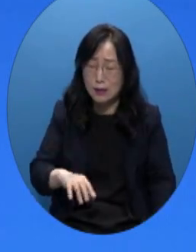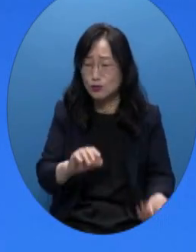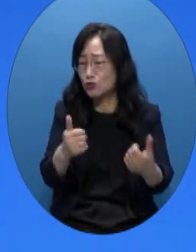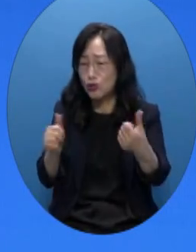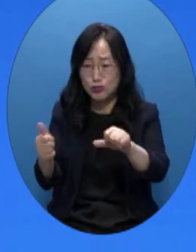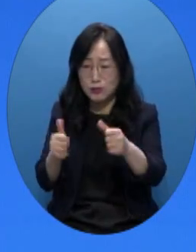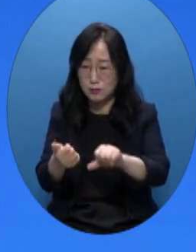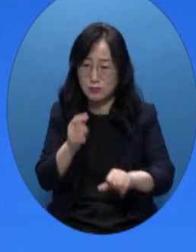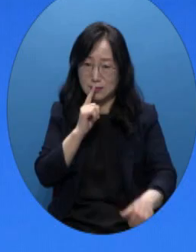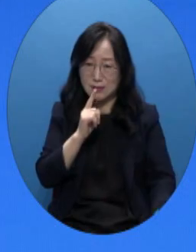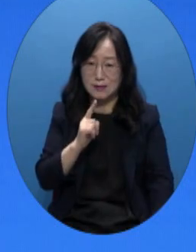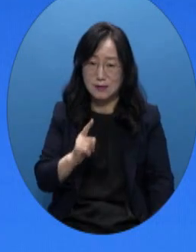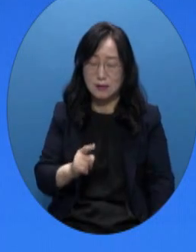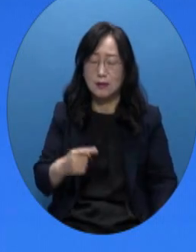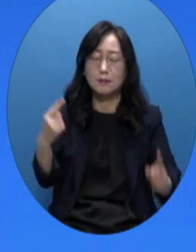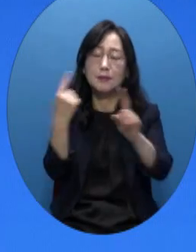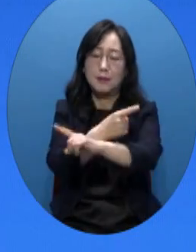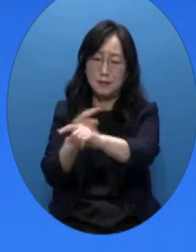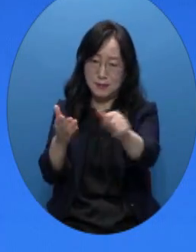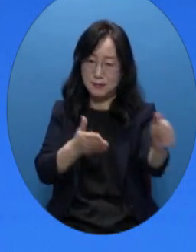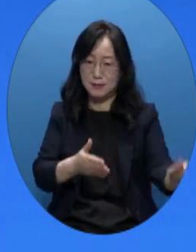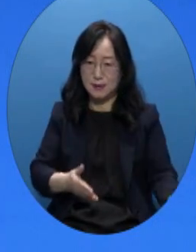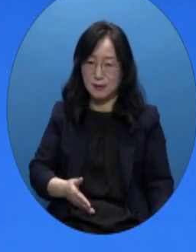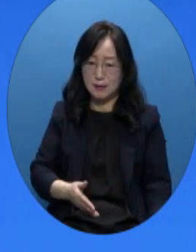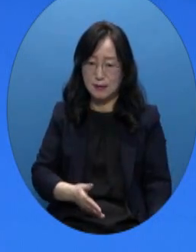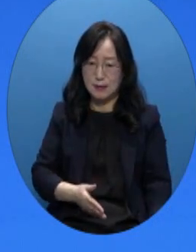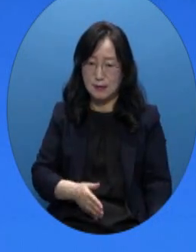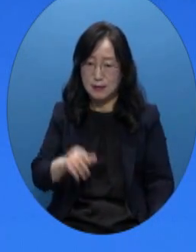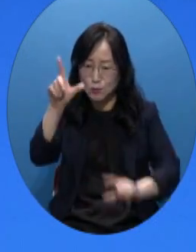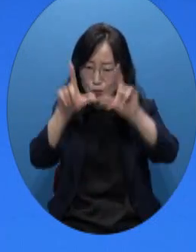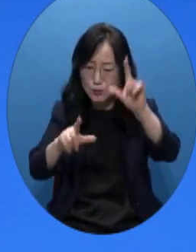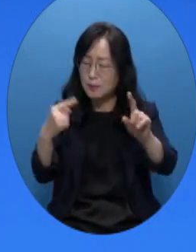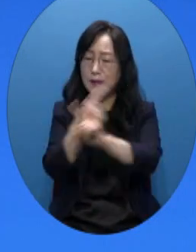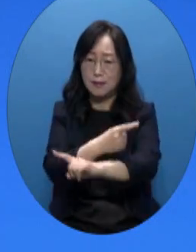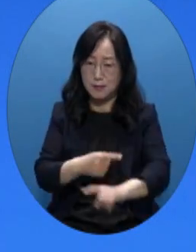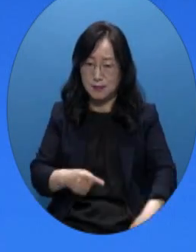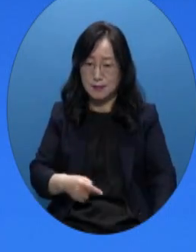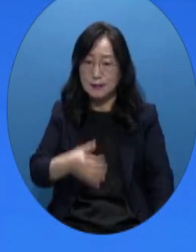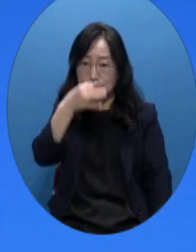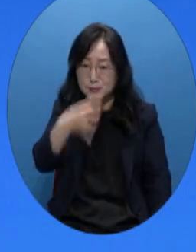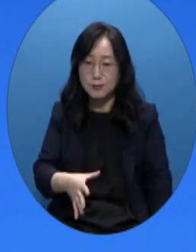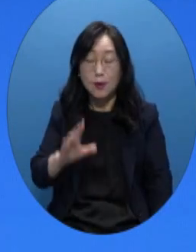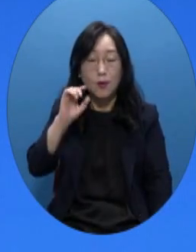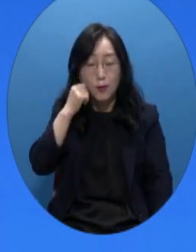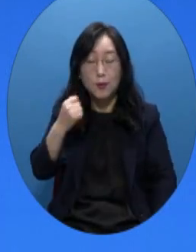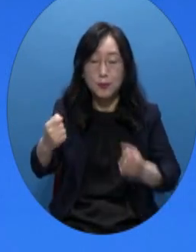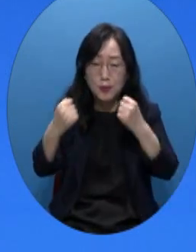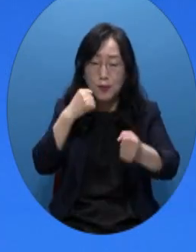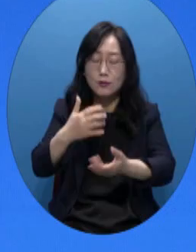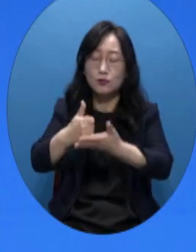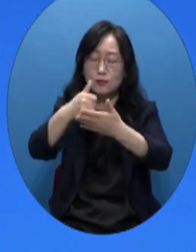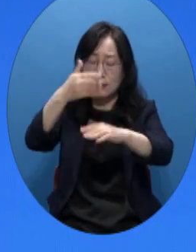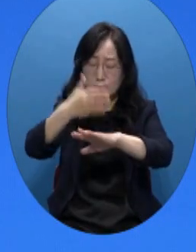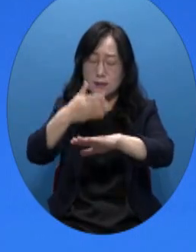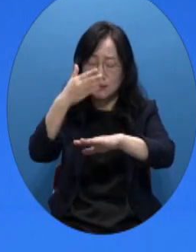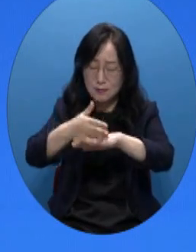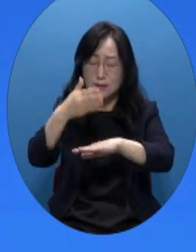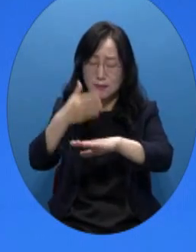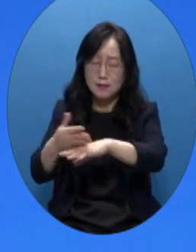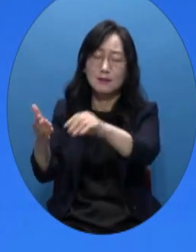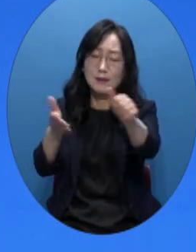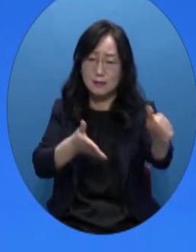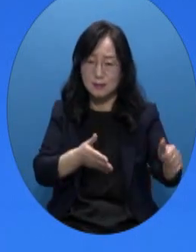그럽니다. 바뀌어야 됩니다. 우리 그렇게 살면 안 됩니다. 아무리 힘들고 어려워도 주 앞에 감사하고 또 감사해야